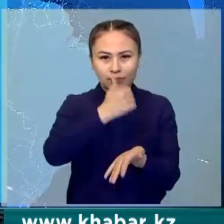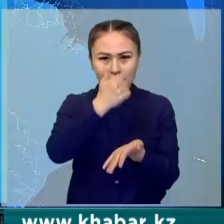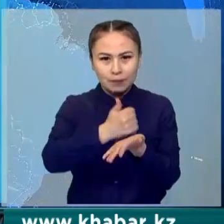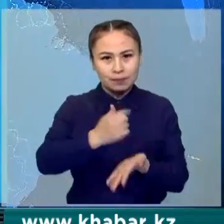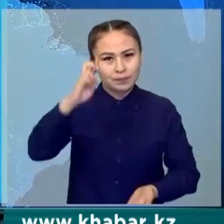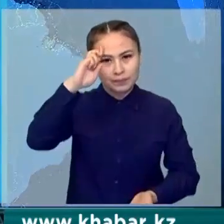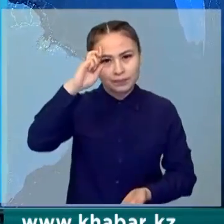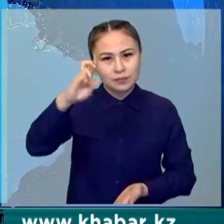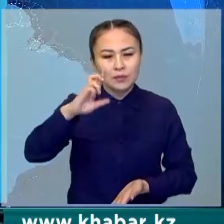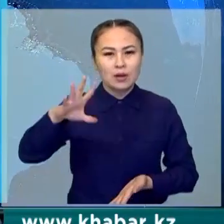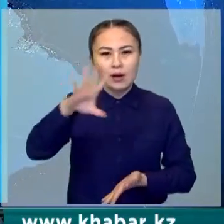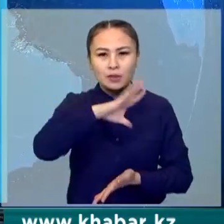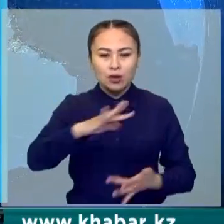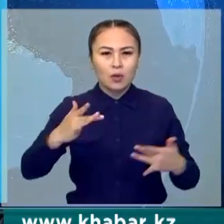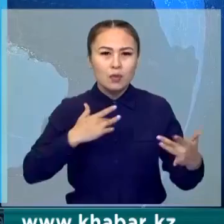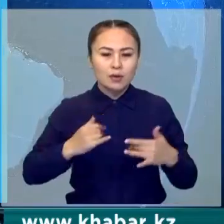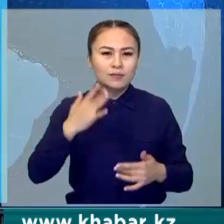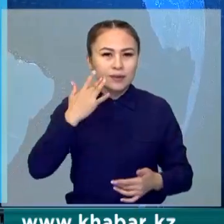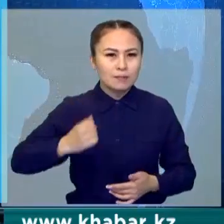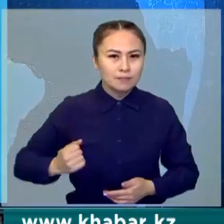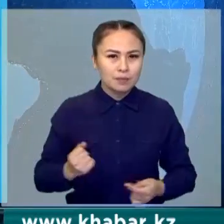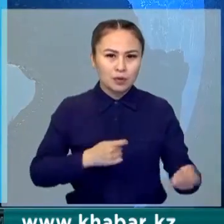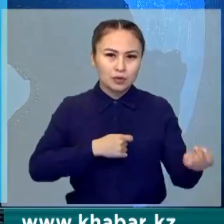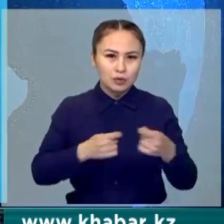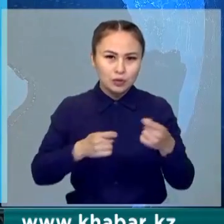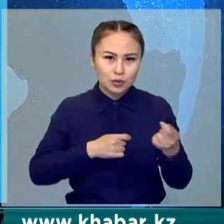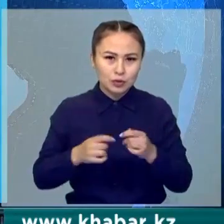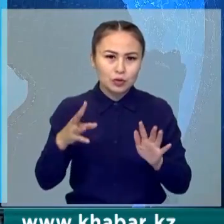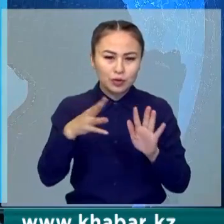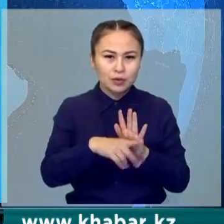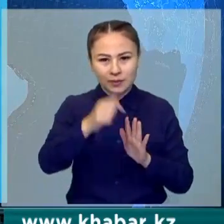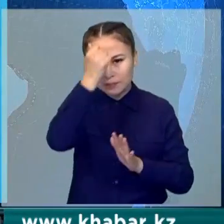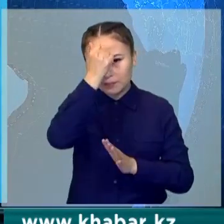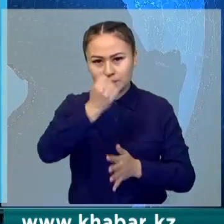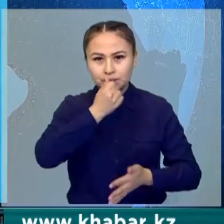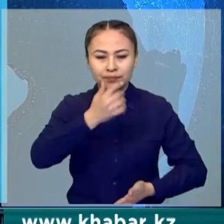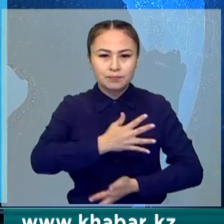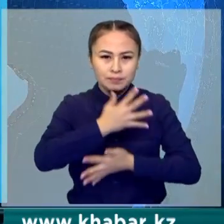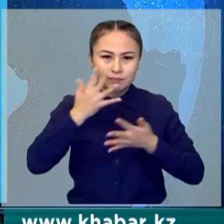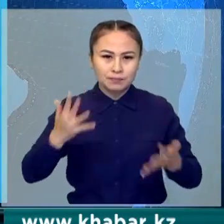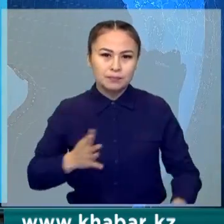көшбасшылар еліміздің жан-жақты әріптестік рөлін айқындап, серіктестікке қосқан үлесі үшін алғыс білдірген.